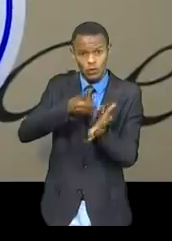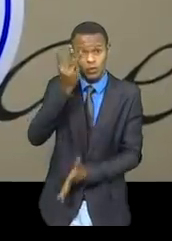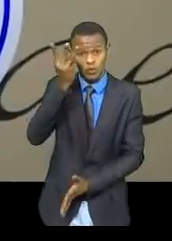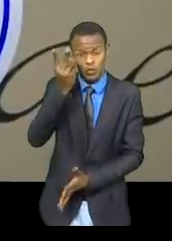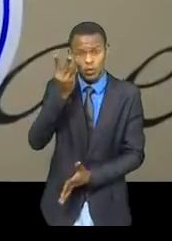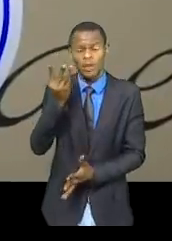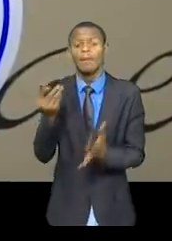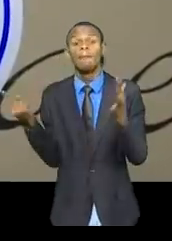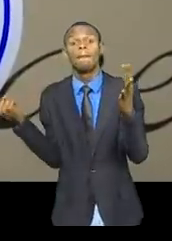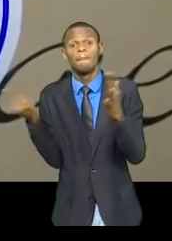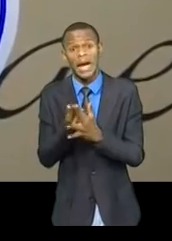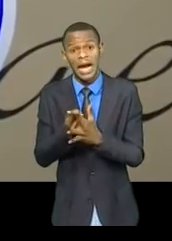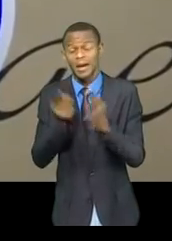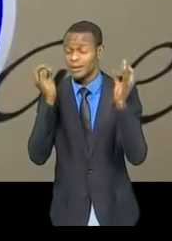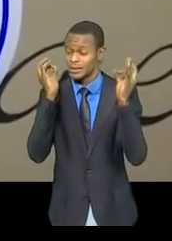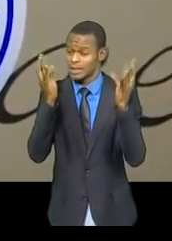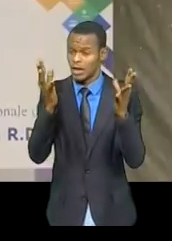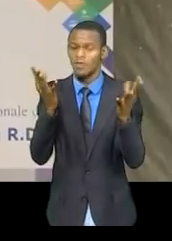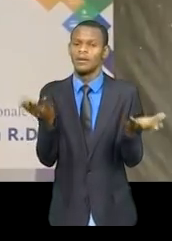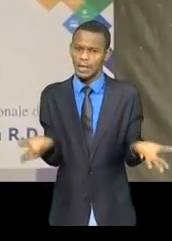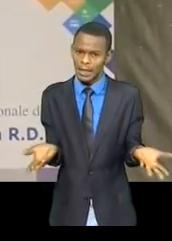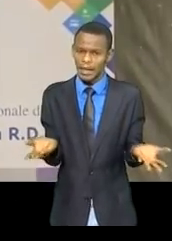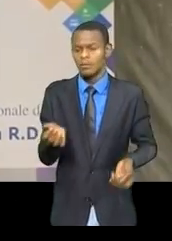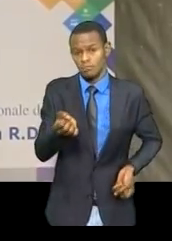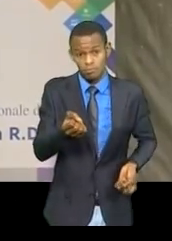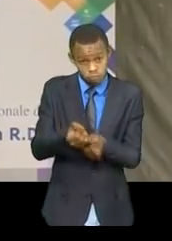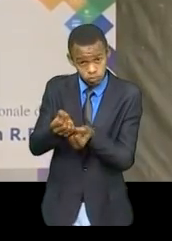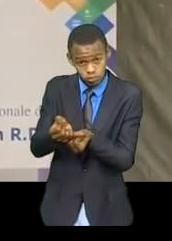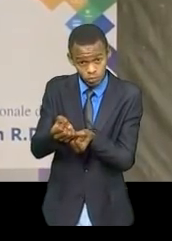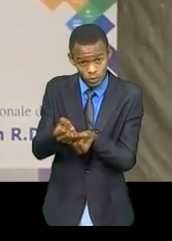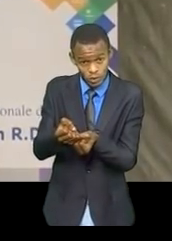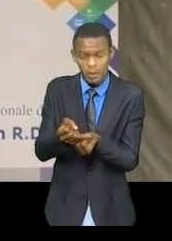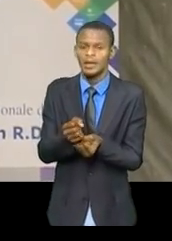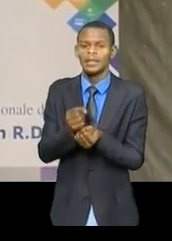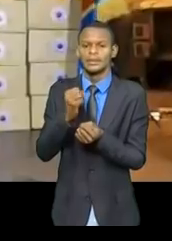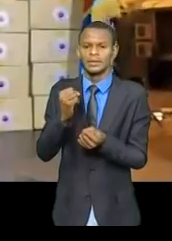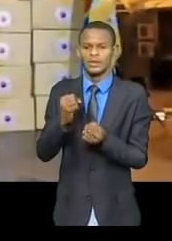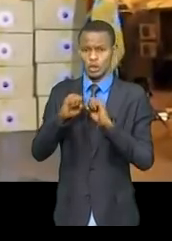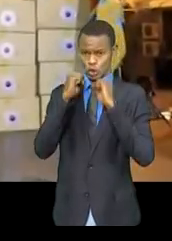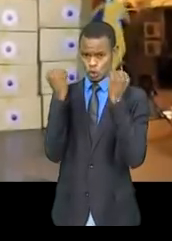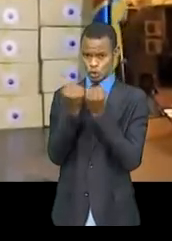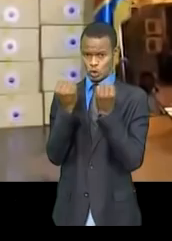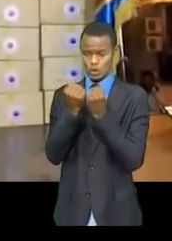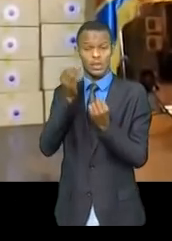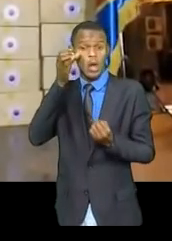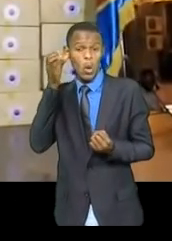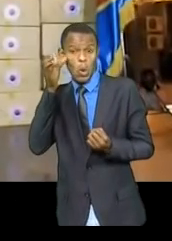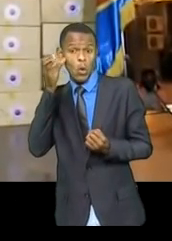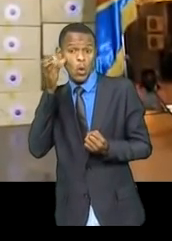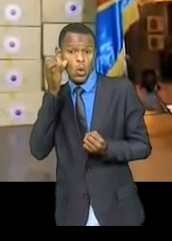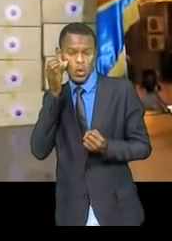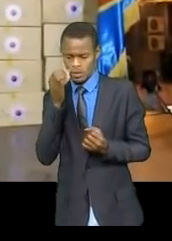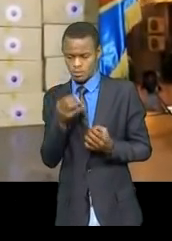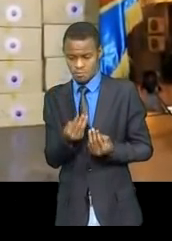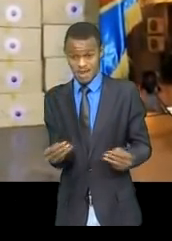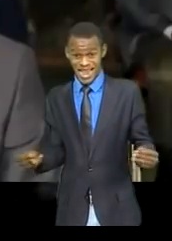l'Agence internationale sud-coréenne de développement COICA a fait un don des matériels médicaux aux cliniques universitaires